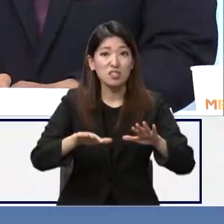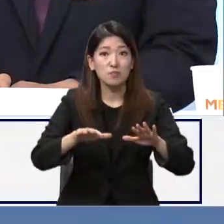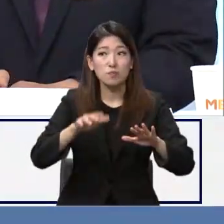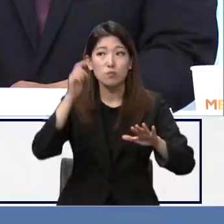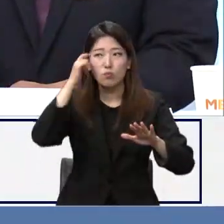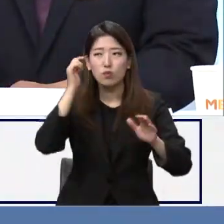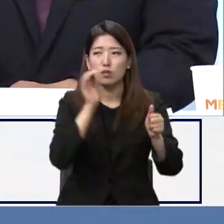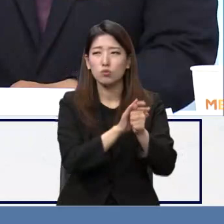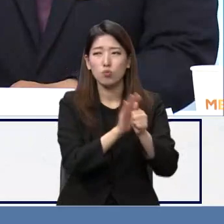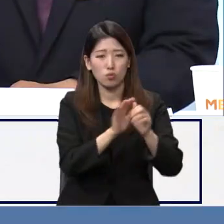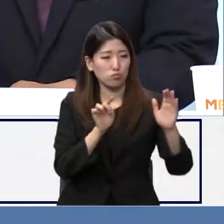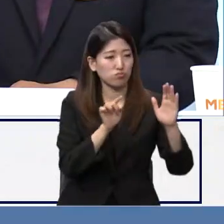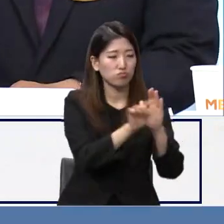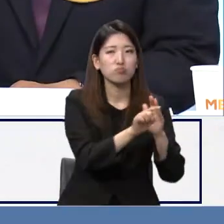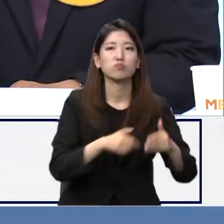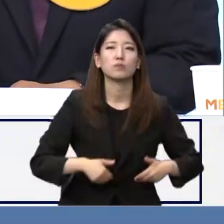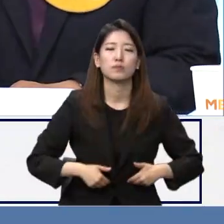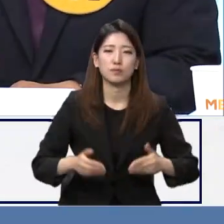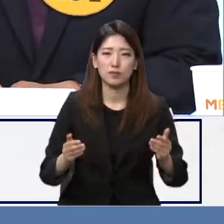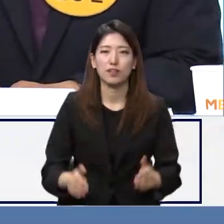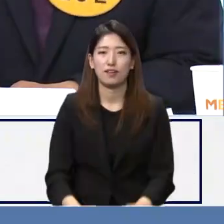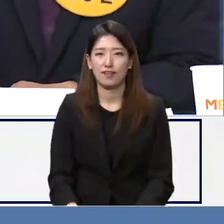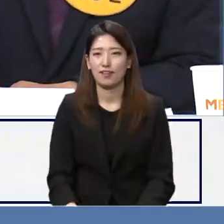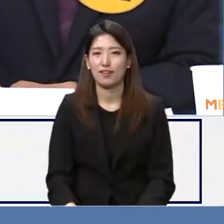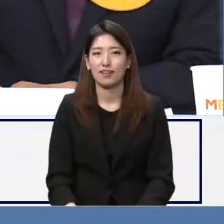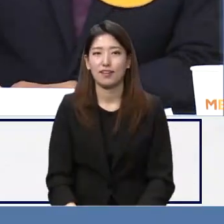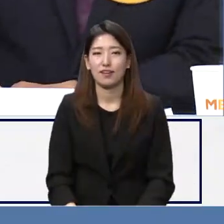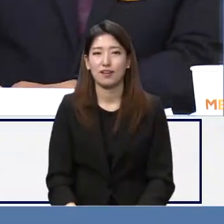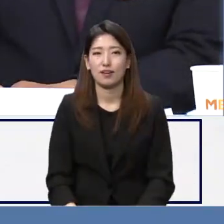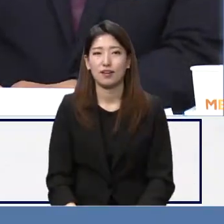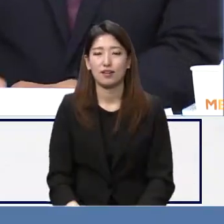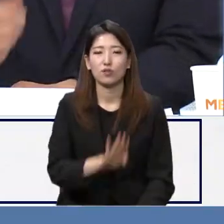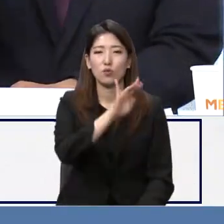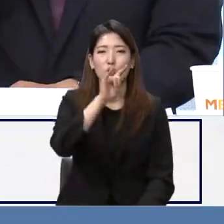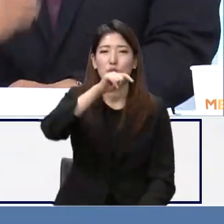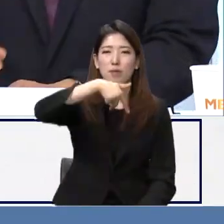마트를 줄 필요도 없다 백지장이란